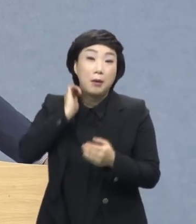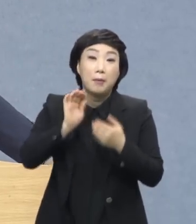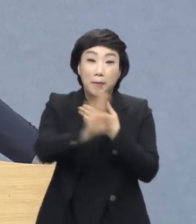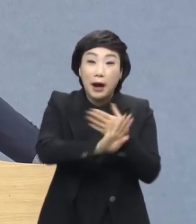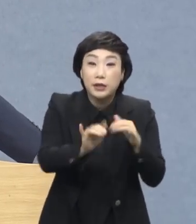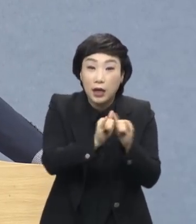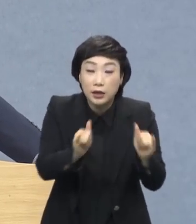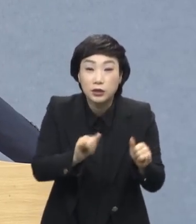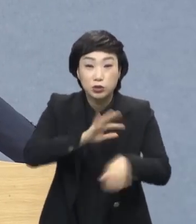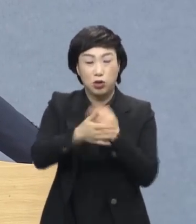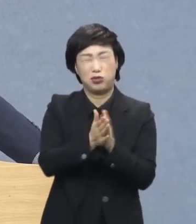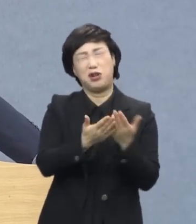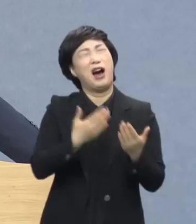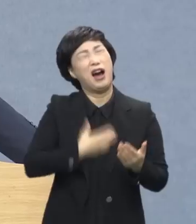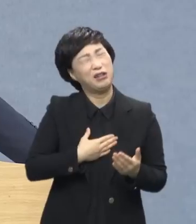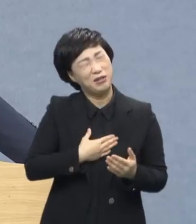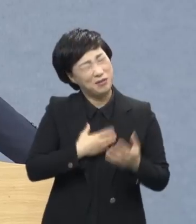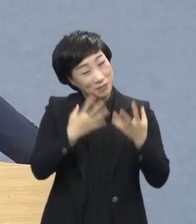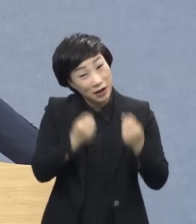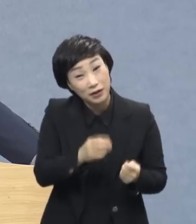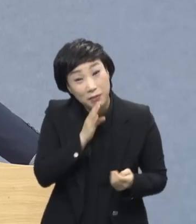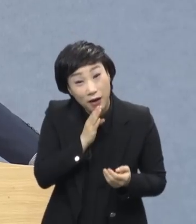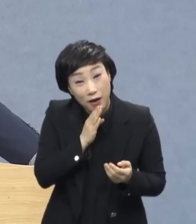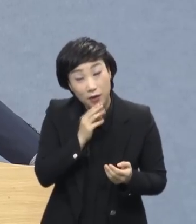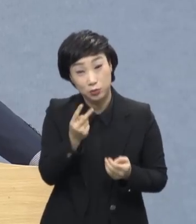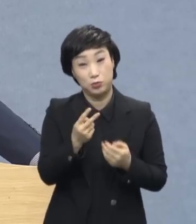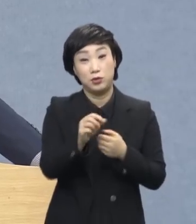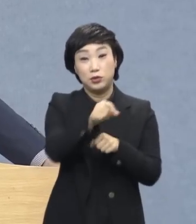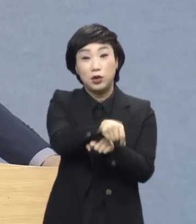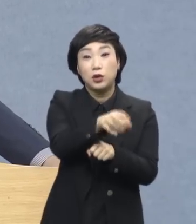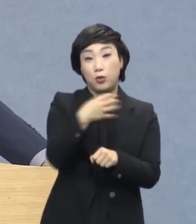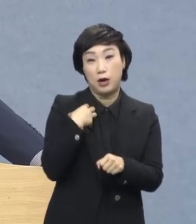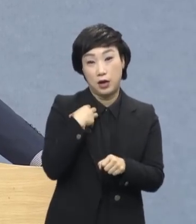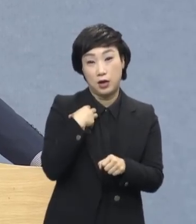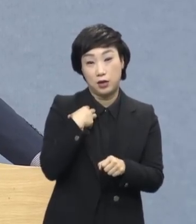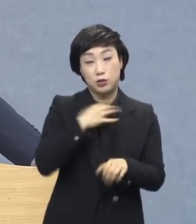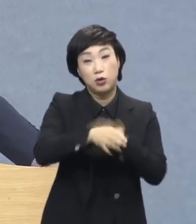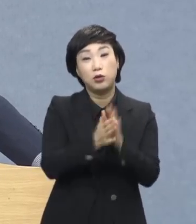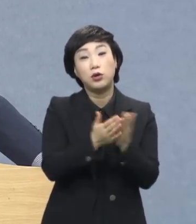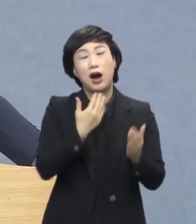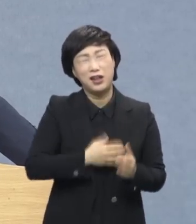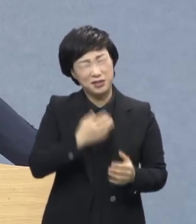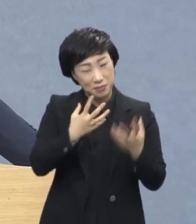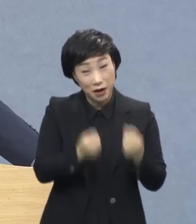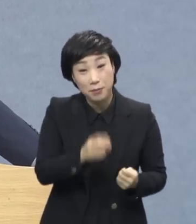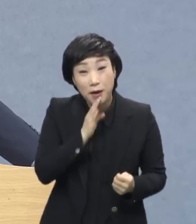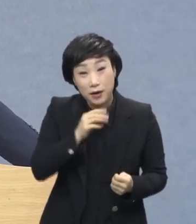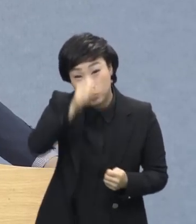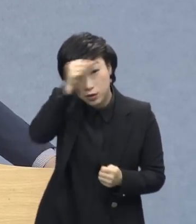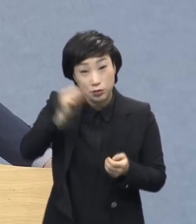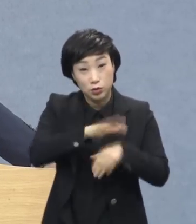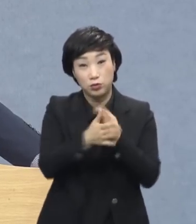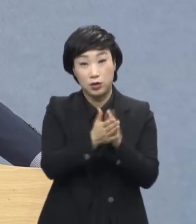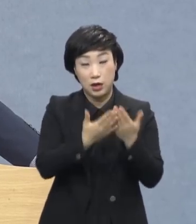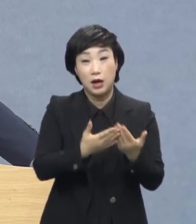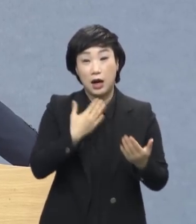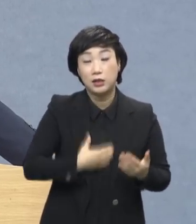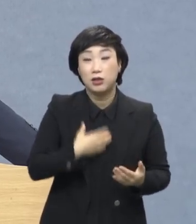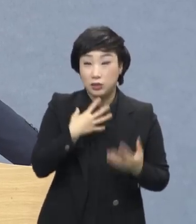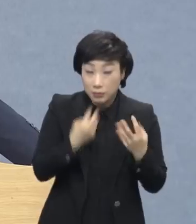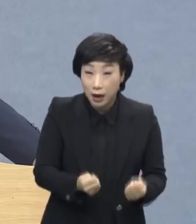바리새인들이 그렇게 성경을 잘하는 서기관들이 그렇게 성경을 잘 알고 장로들이 성경을 그렇게 잘